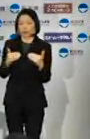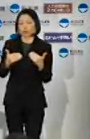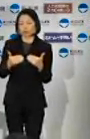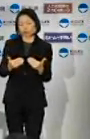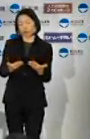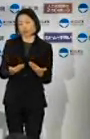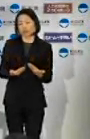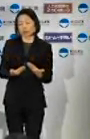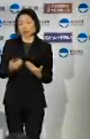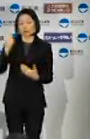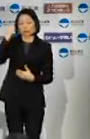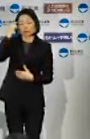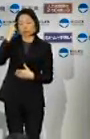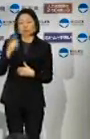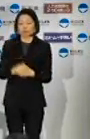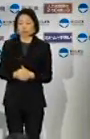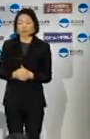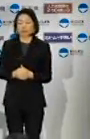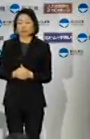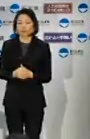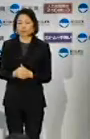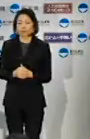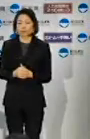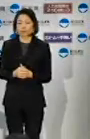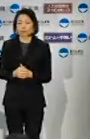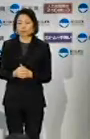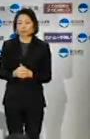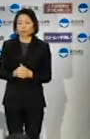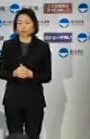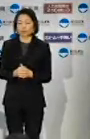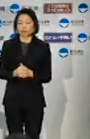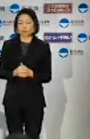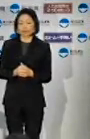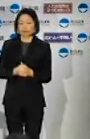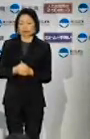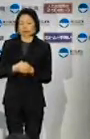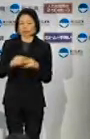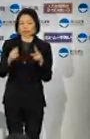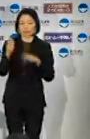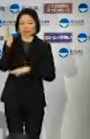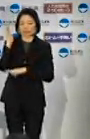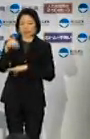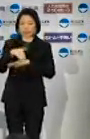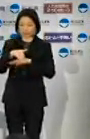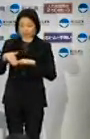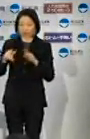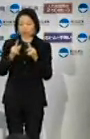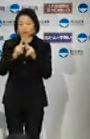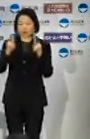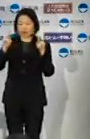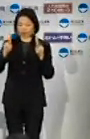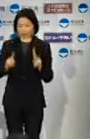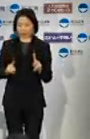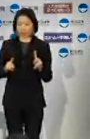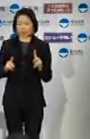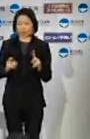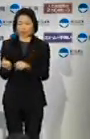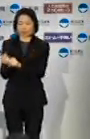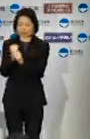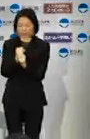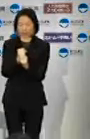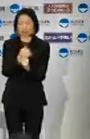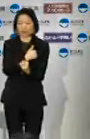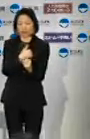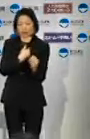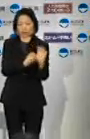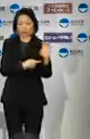ていただいているというふうに思っています。で、まあ、大きな政策課題、今お話しいただいたように再生可能エネル